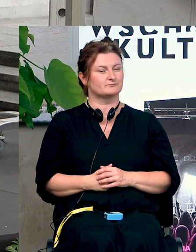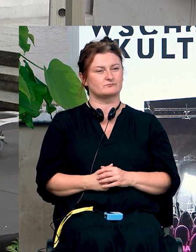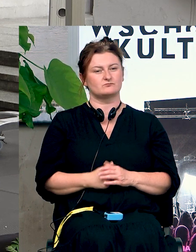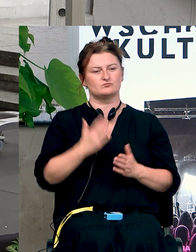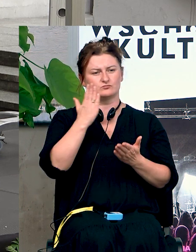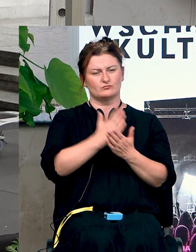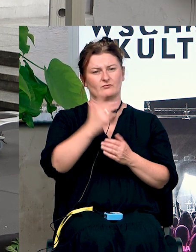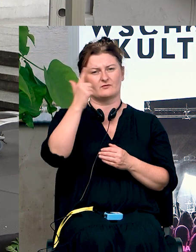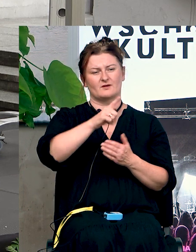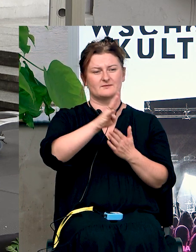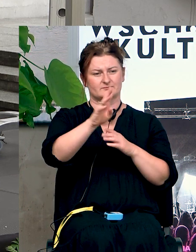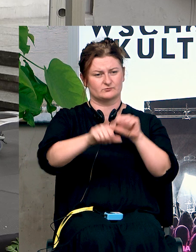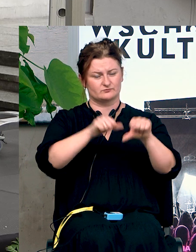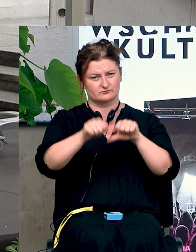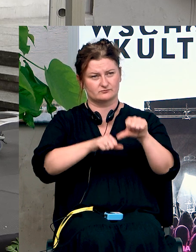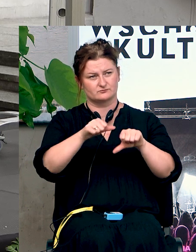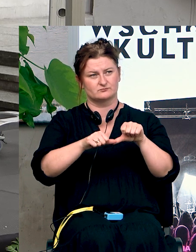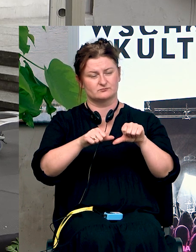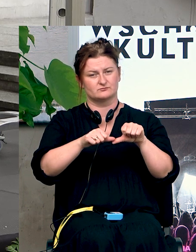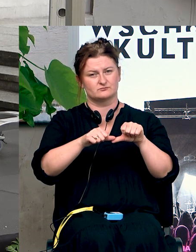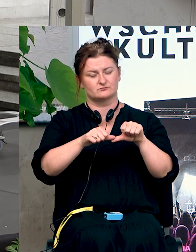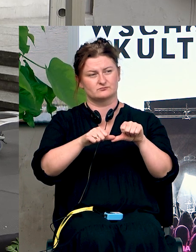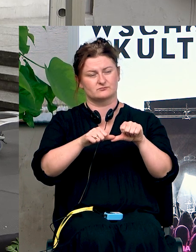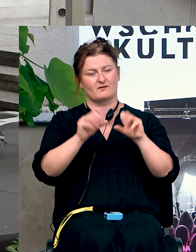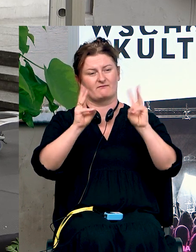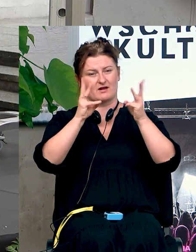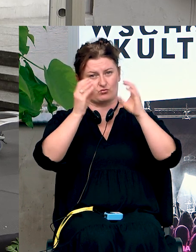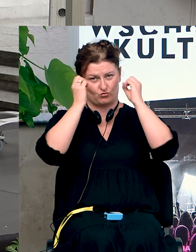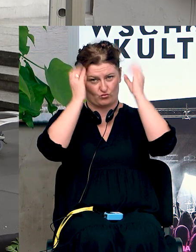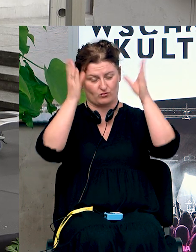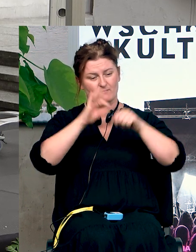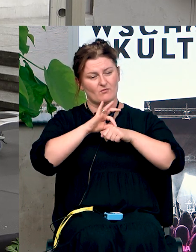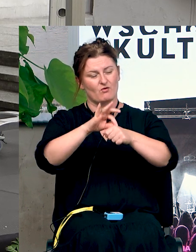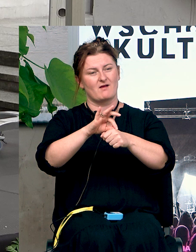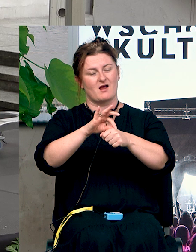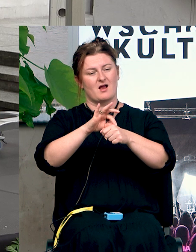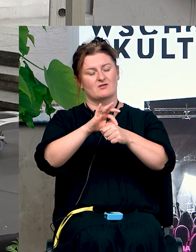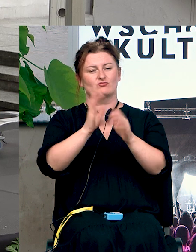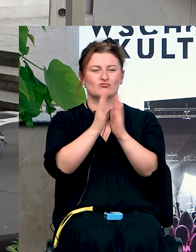Od 2014 roku warsztaty kultury prowadzą wydawnictwo,